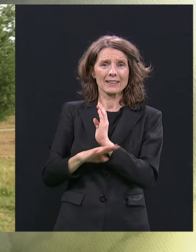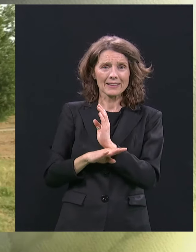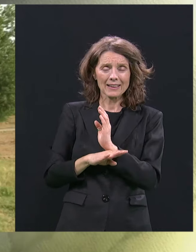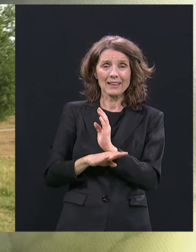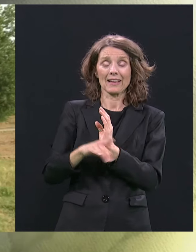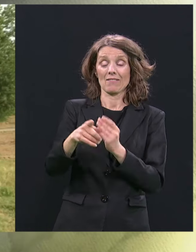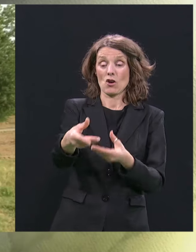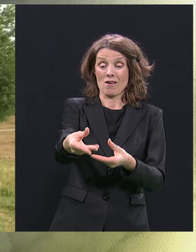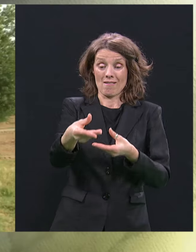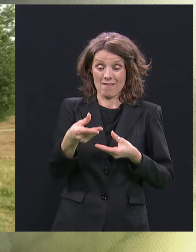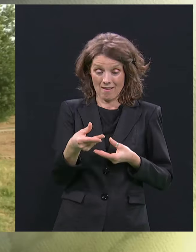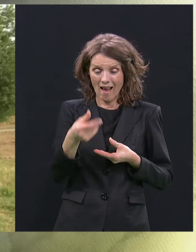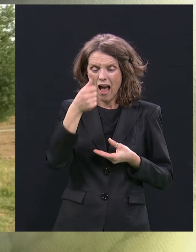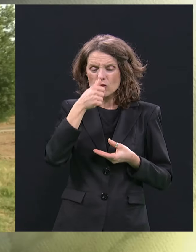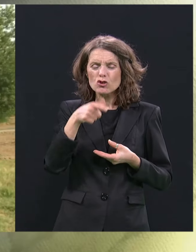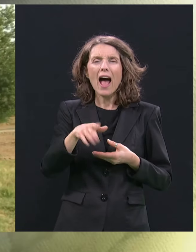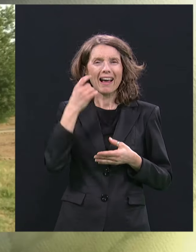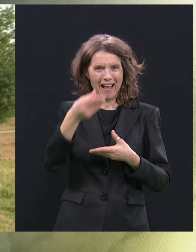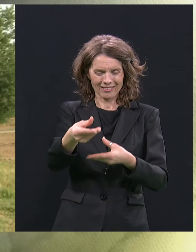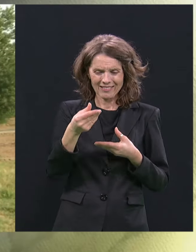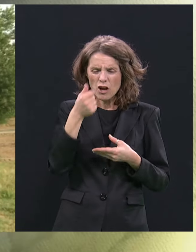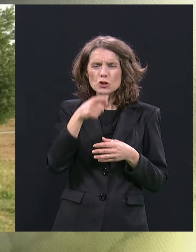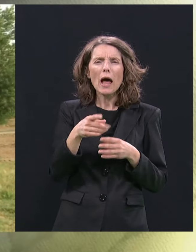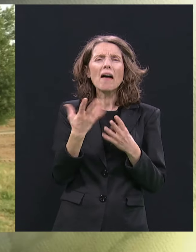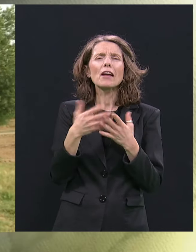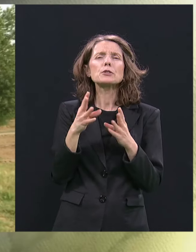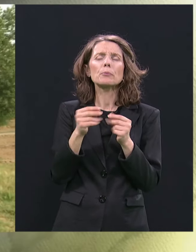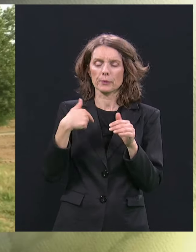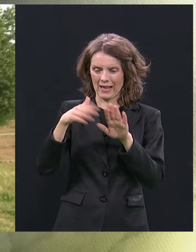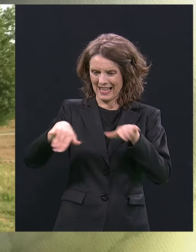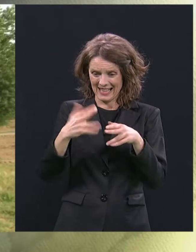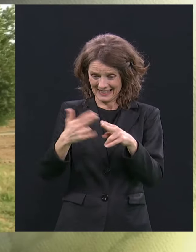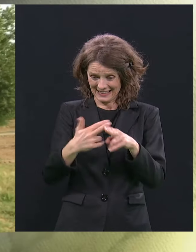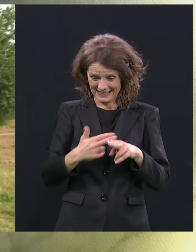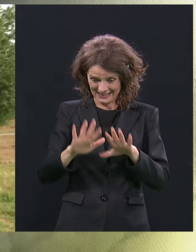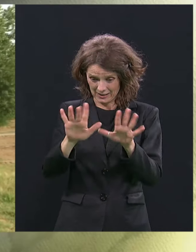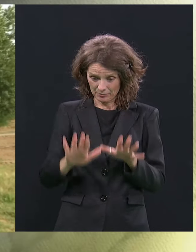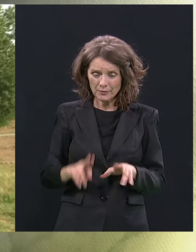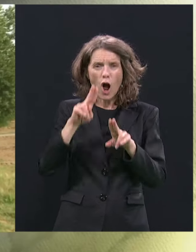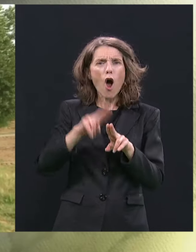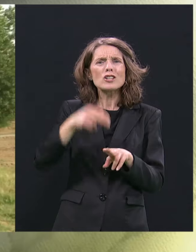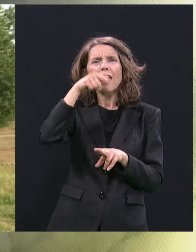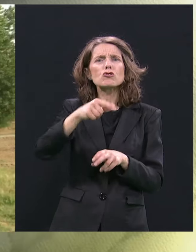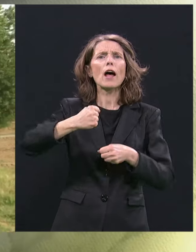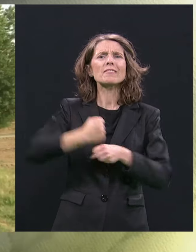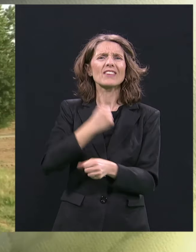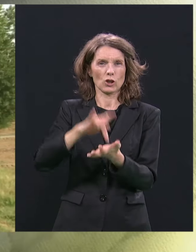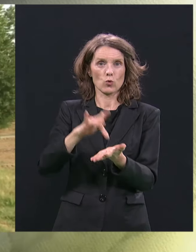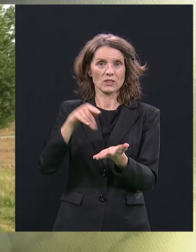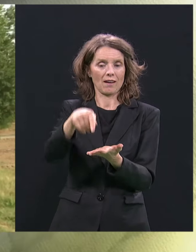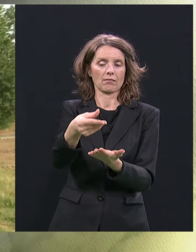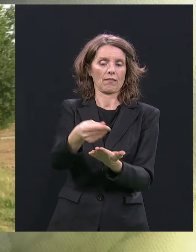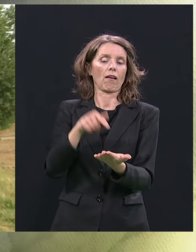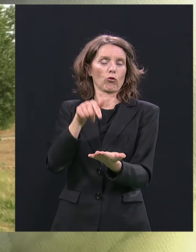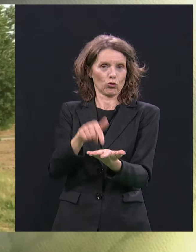onaj deo koji je porozan na tom drvetu se lako skida i ostaje njegova suština, njegov čvrsti deo, njegova sredina. koji